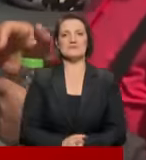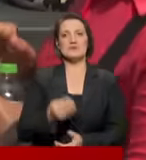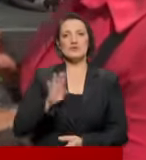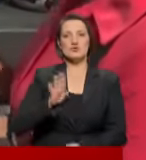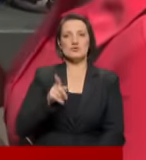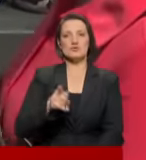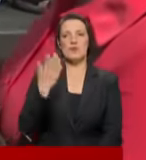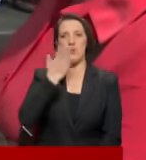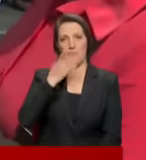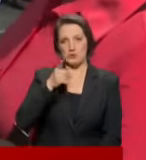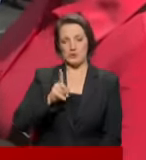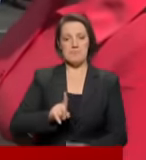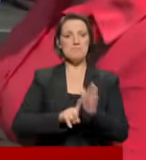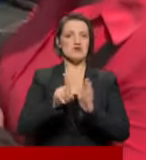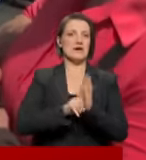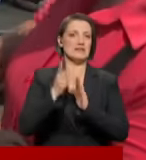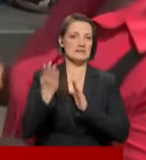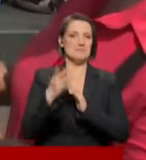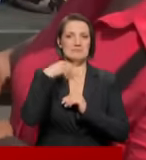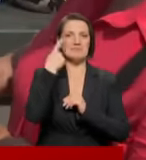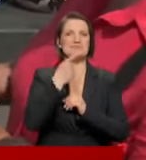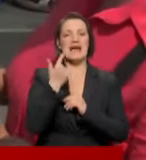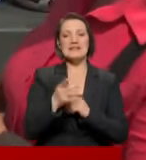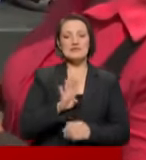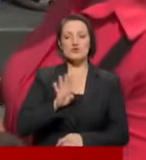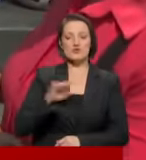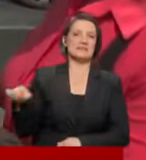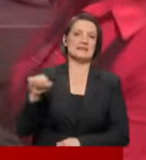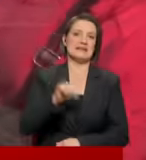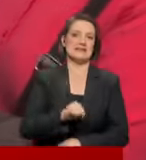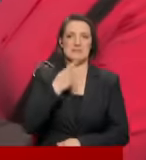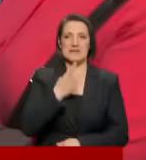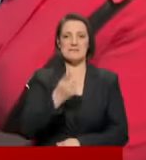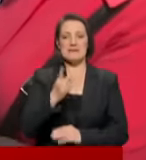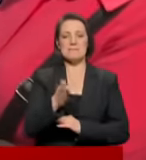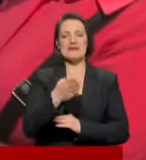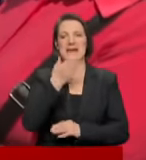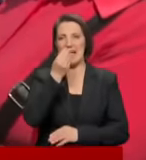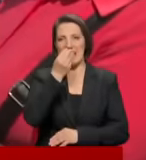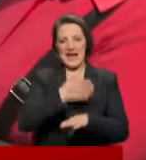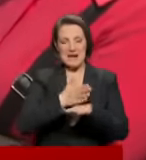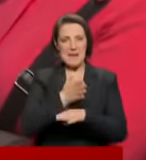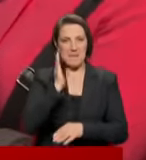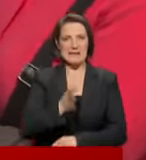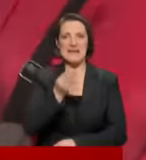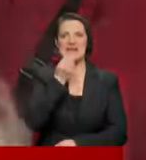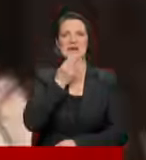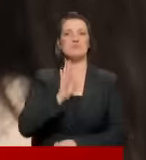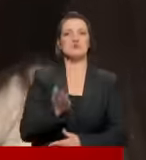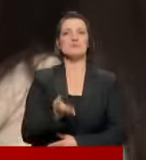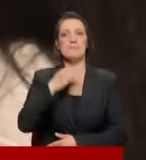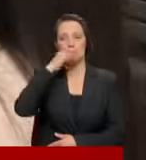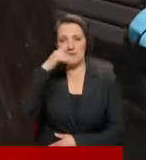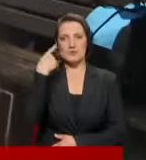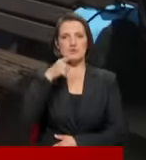işte okulu başarılı. O yüzden en azından çocuğumuzu getirelim dedik. Bir balık ekmek bile yiyemiyoruz.